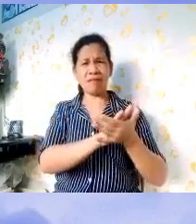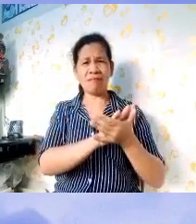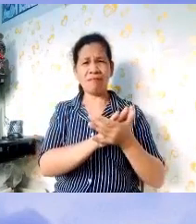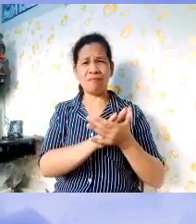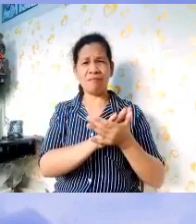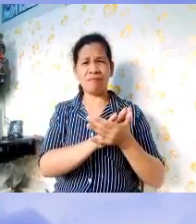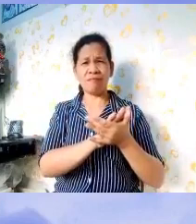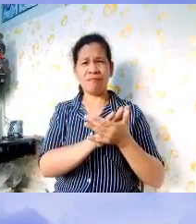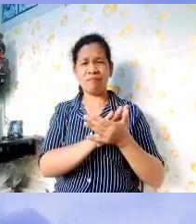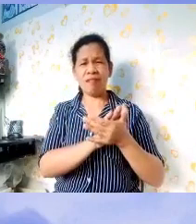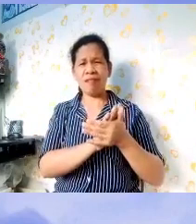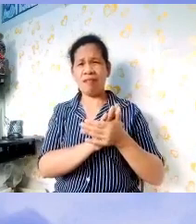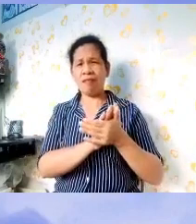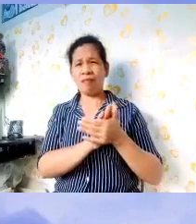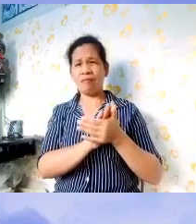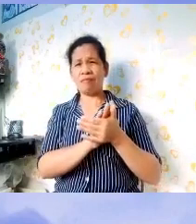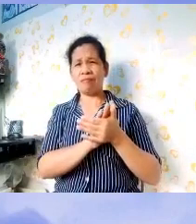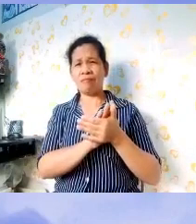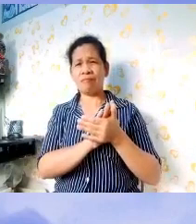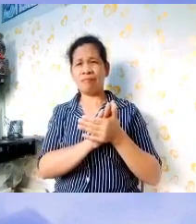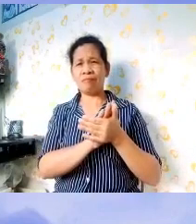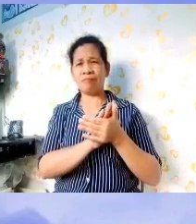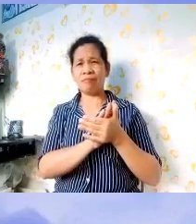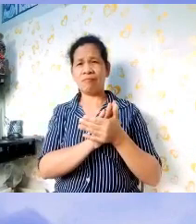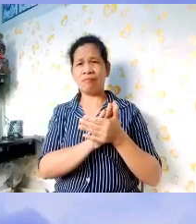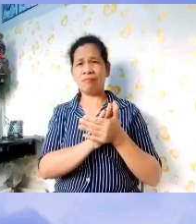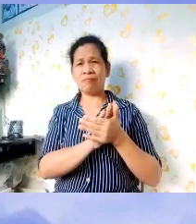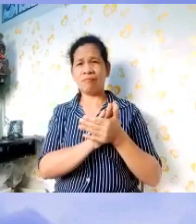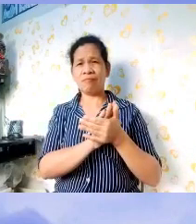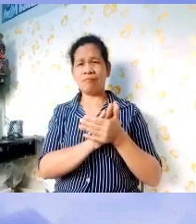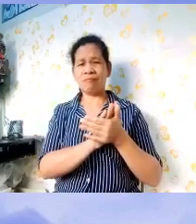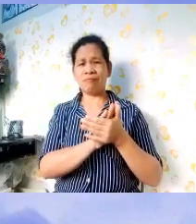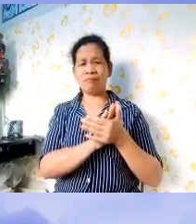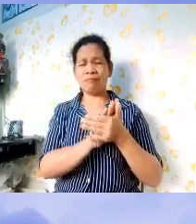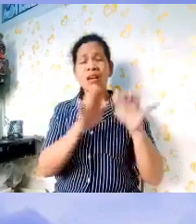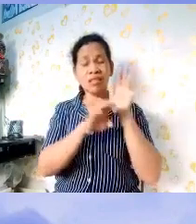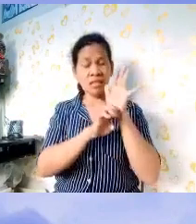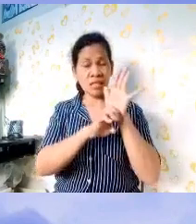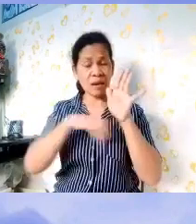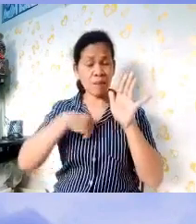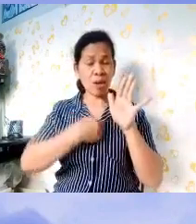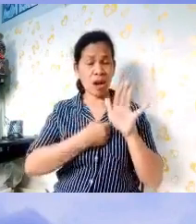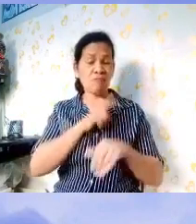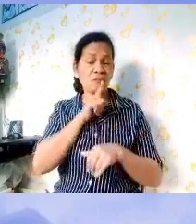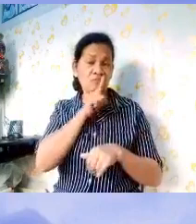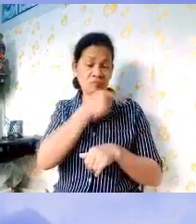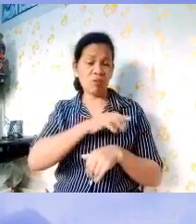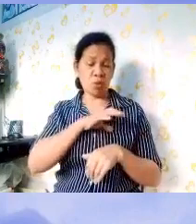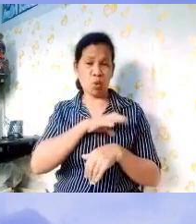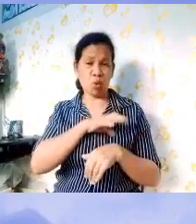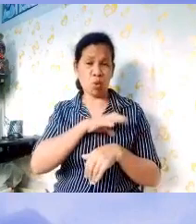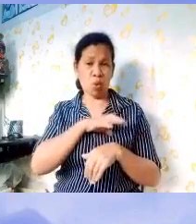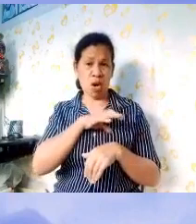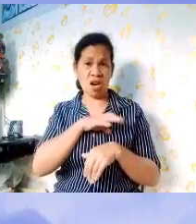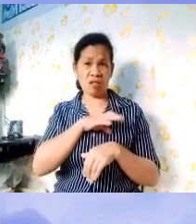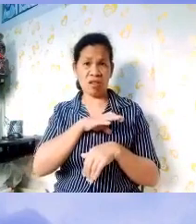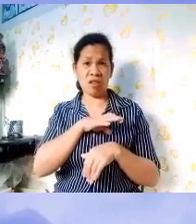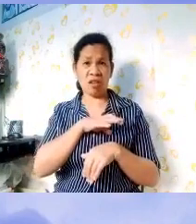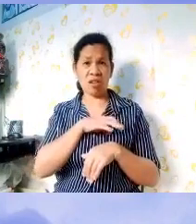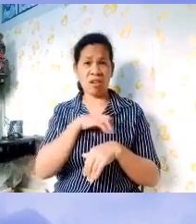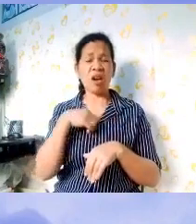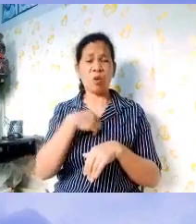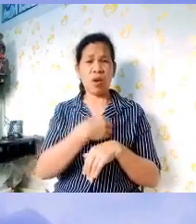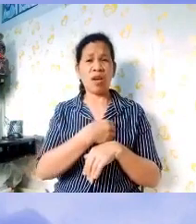nating mga namanang ugali na magkamali. No?